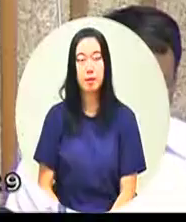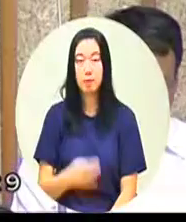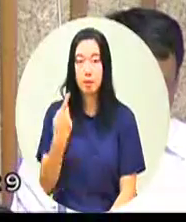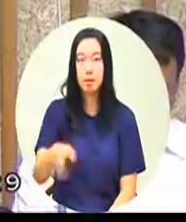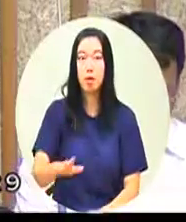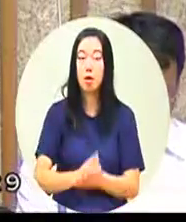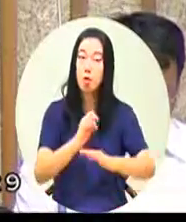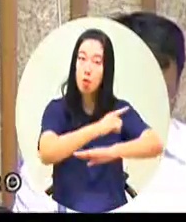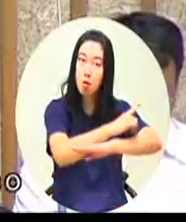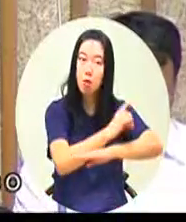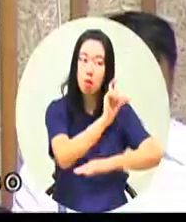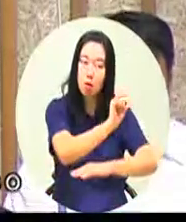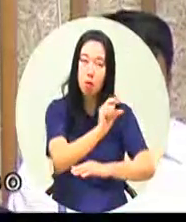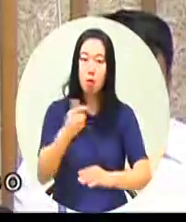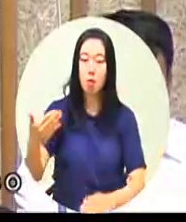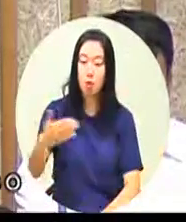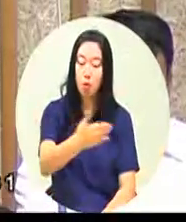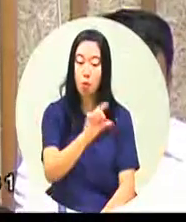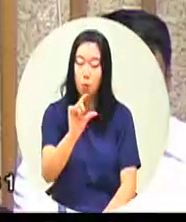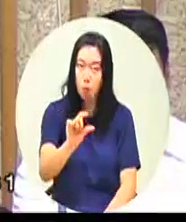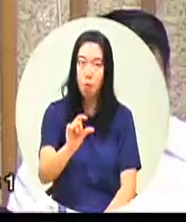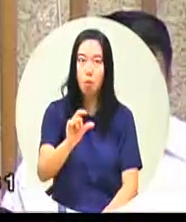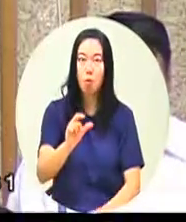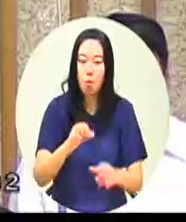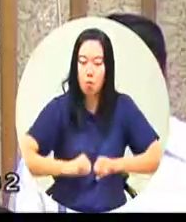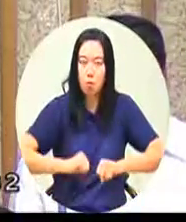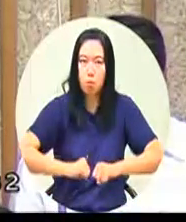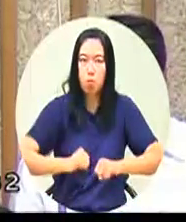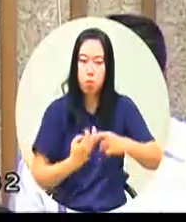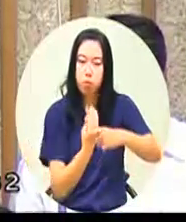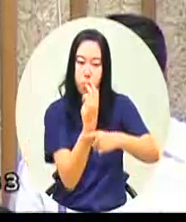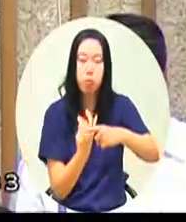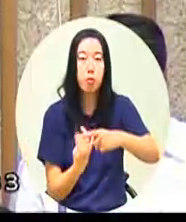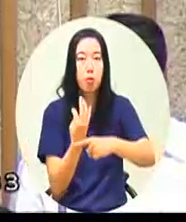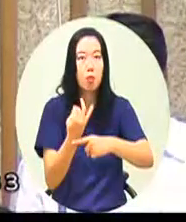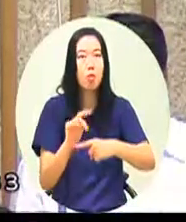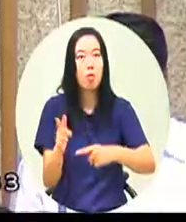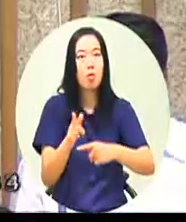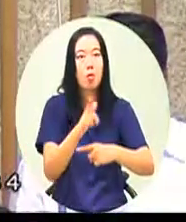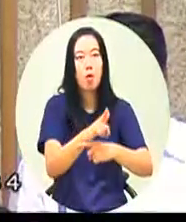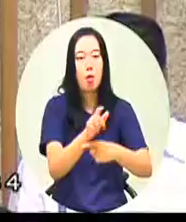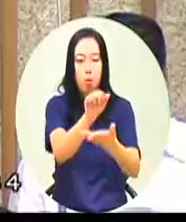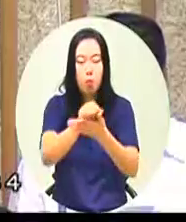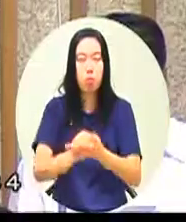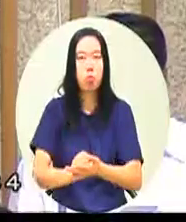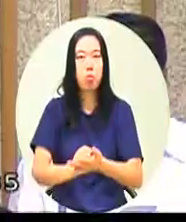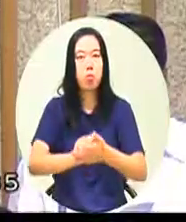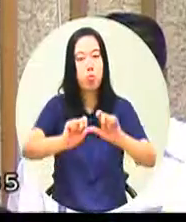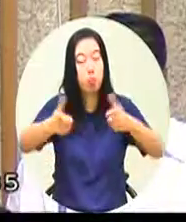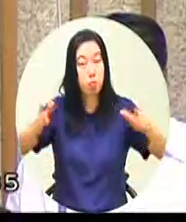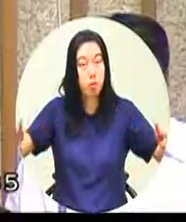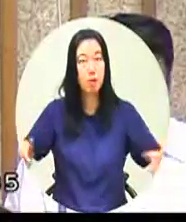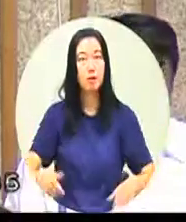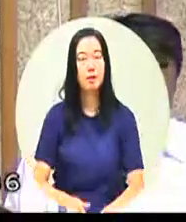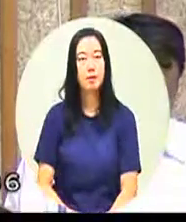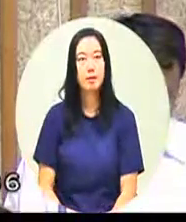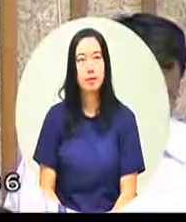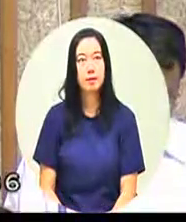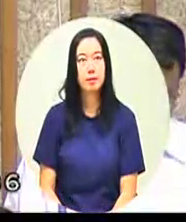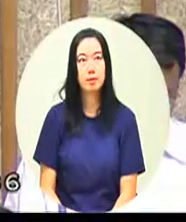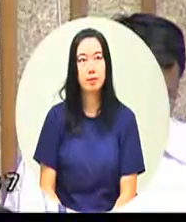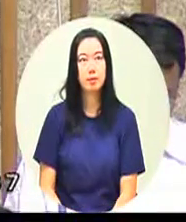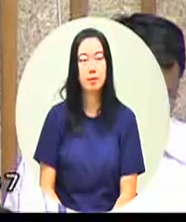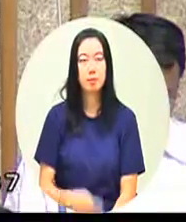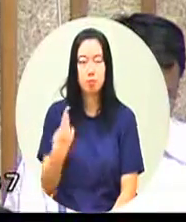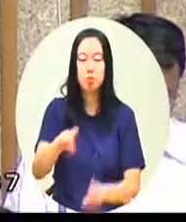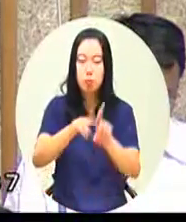苗这些鱼苗的存活率育成率也是有一些不一样的存在啦齁。所以说这个部分可能还是有一些这样